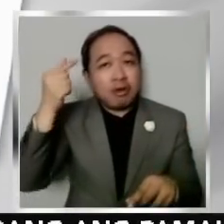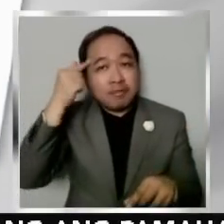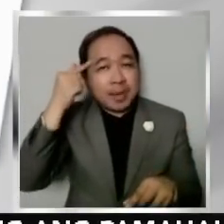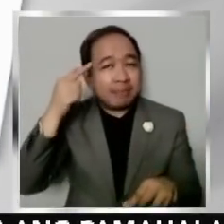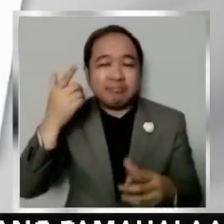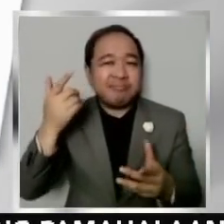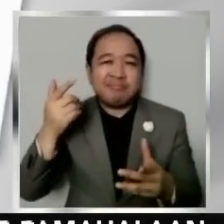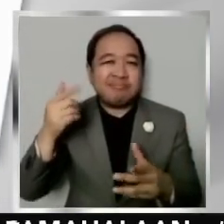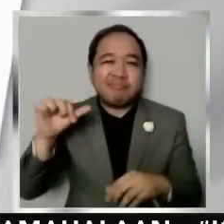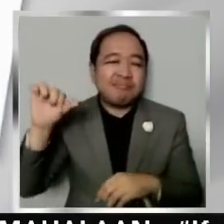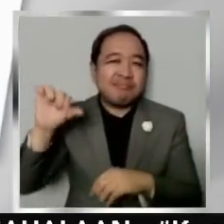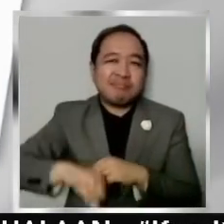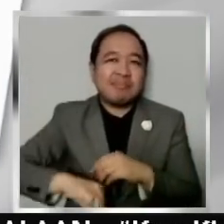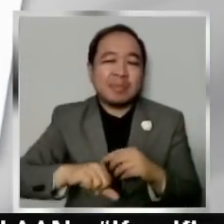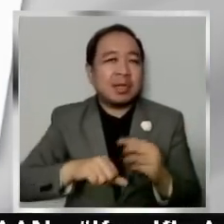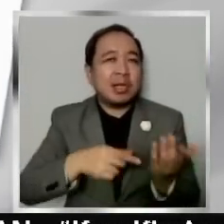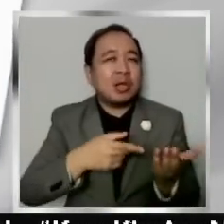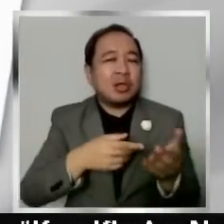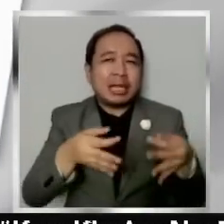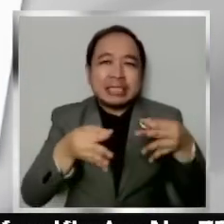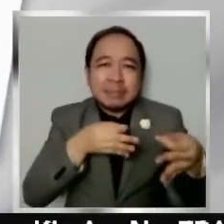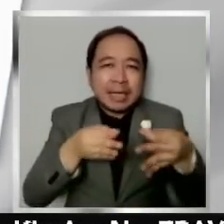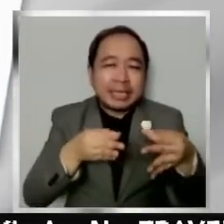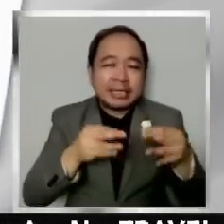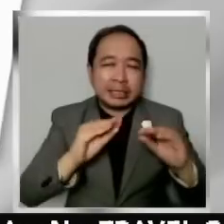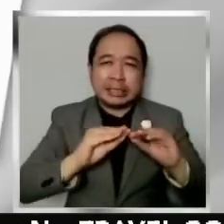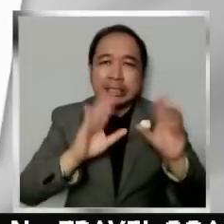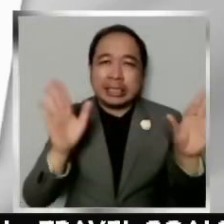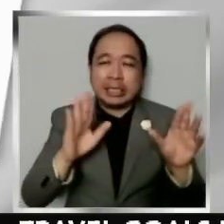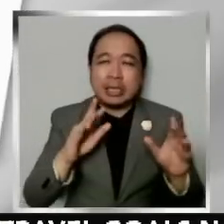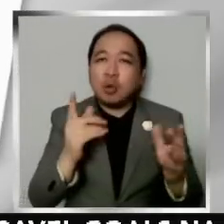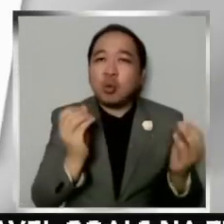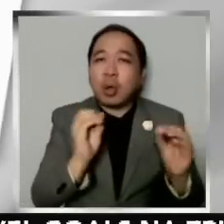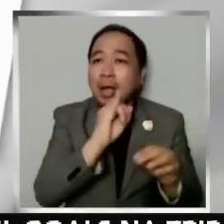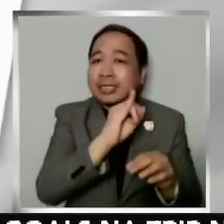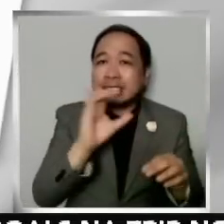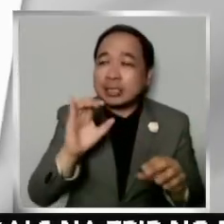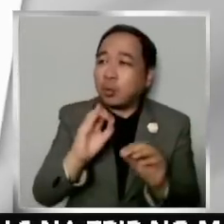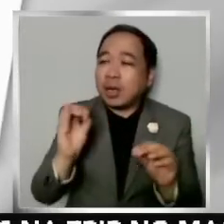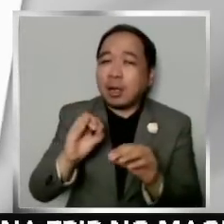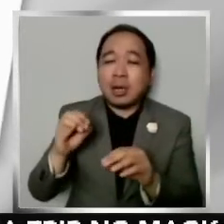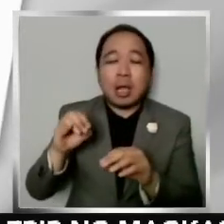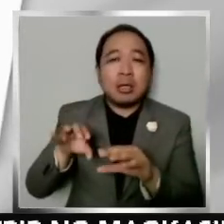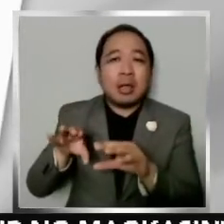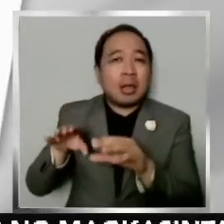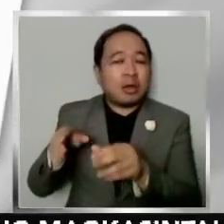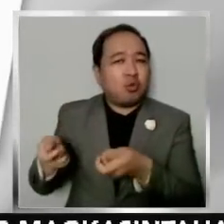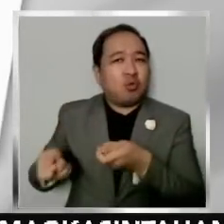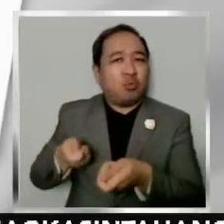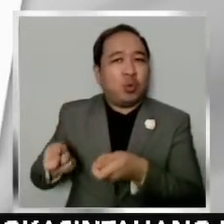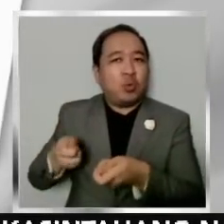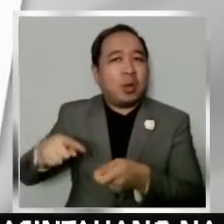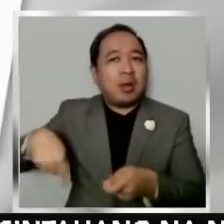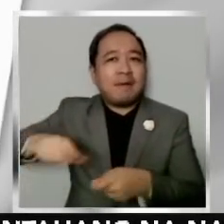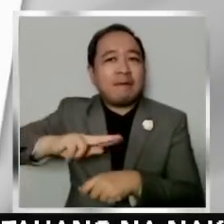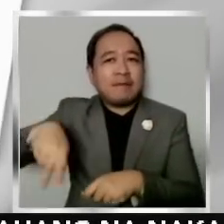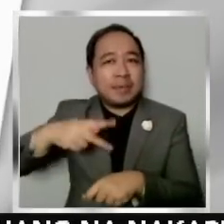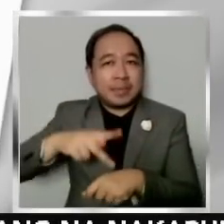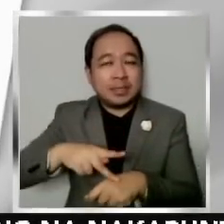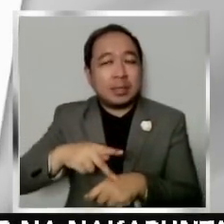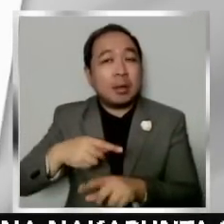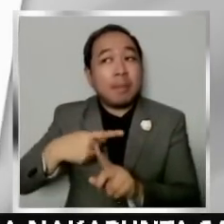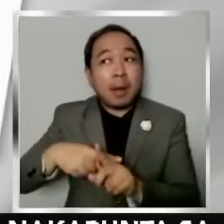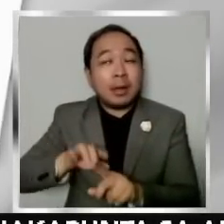maipaliwanag ang argumento na walang jurisdiksyon ang ICC sa Pilipinas at walang legal na basihan ang pagpapatuloy